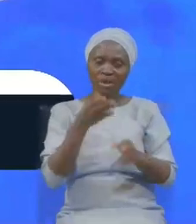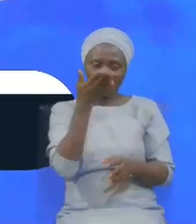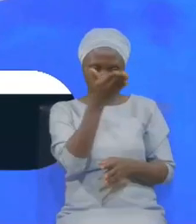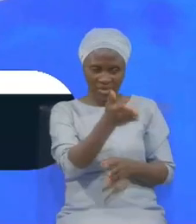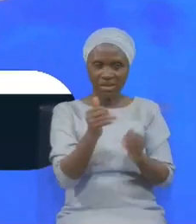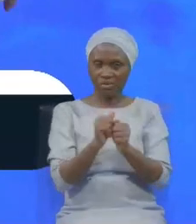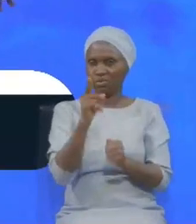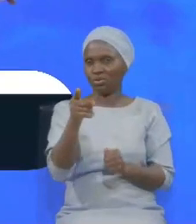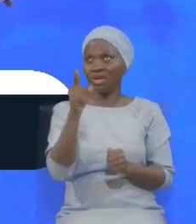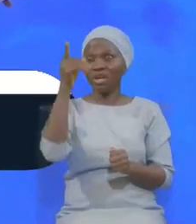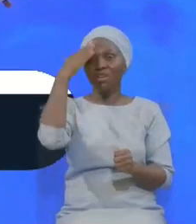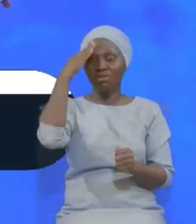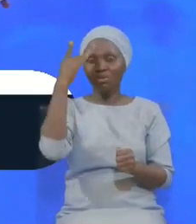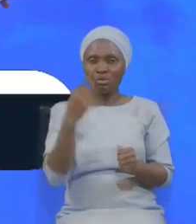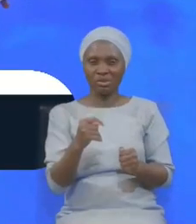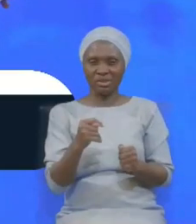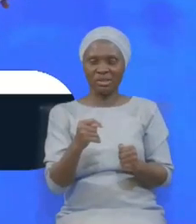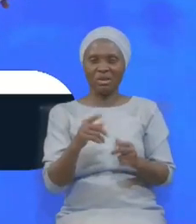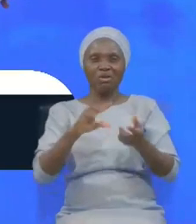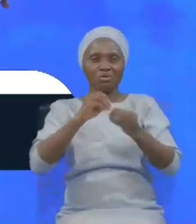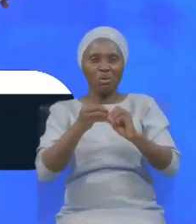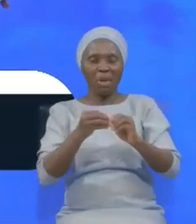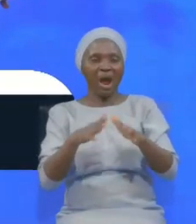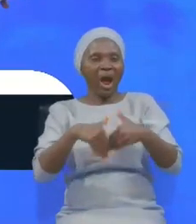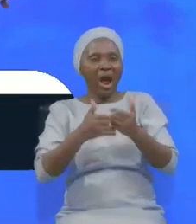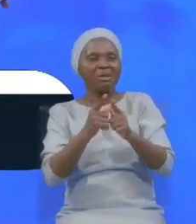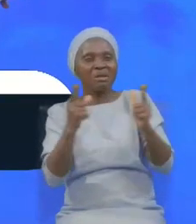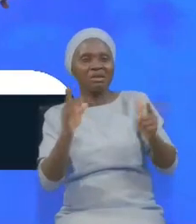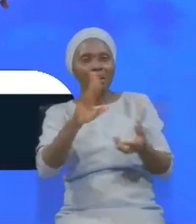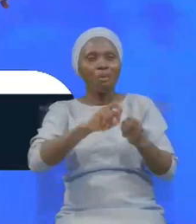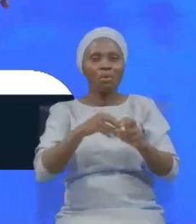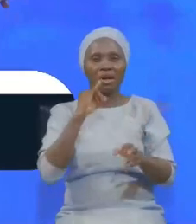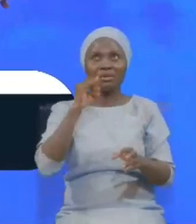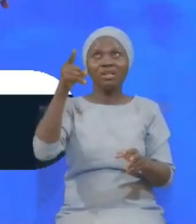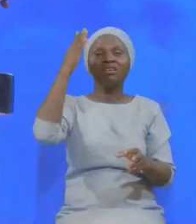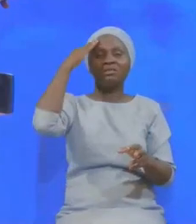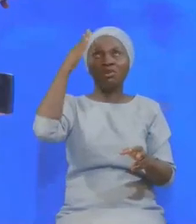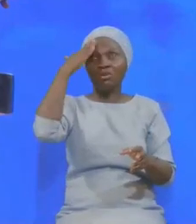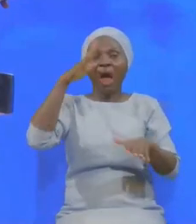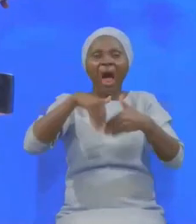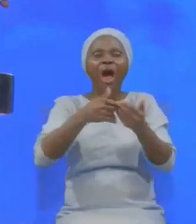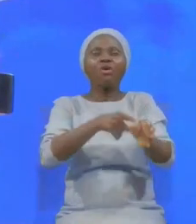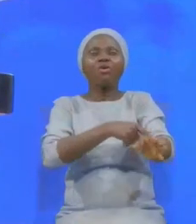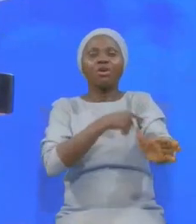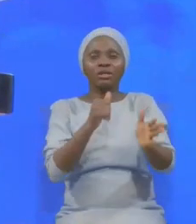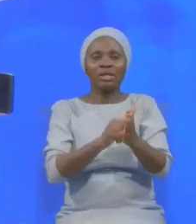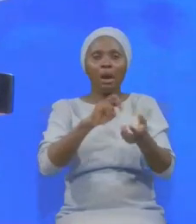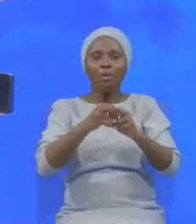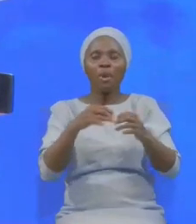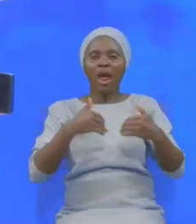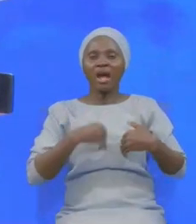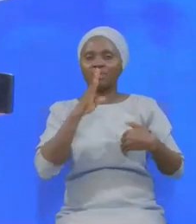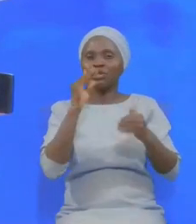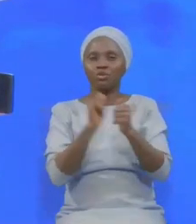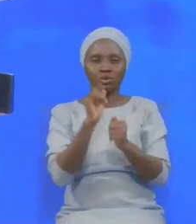là-bas. Il connaît la gravité du problème. Il connaît la durée du problème.